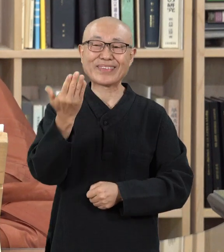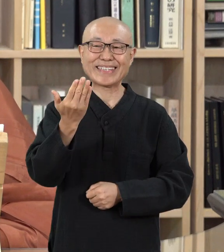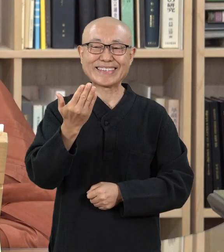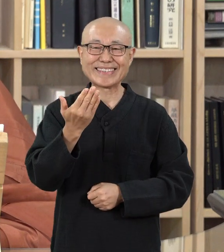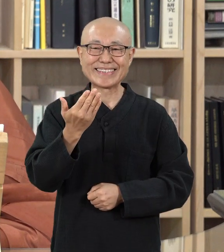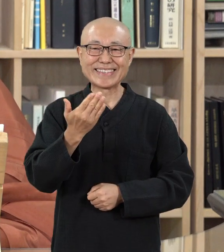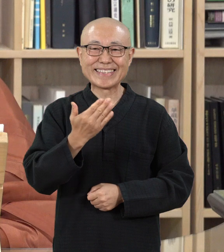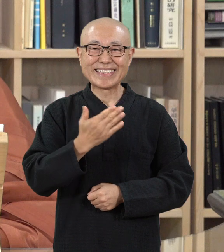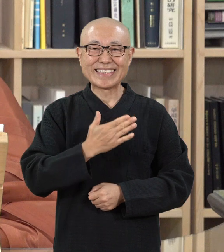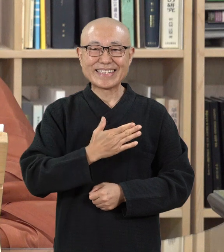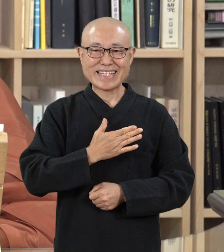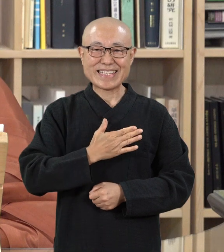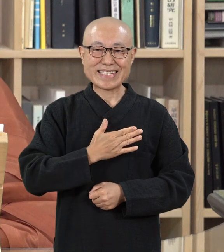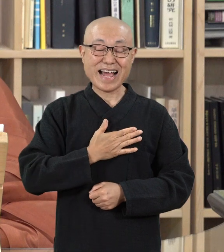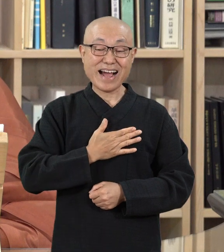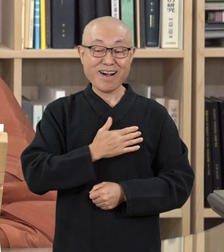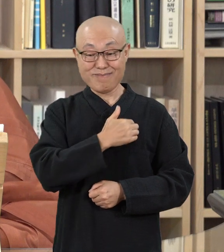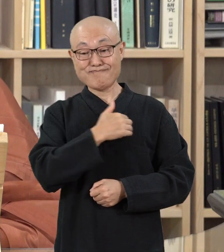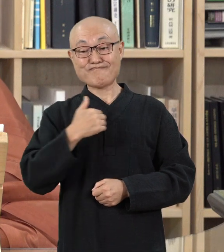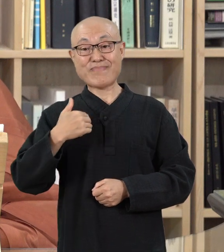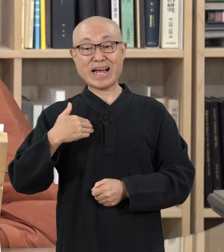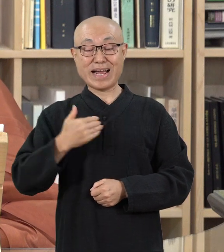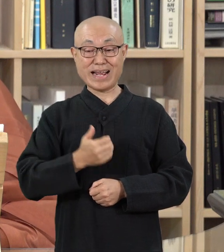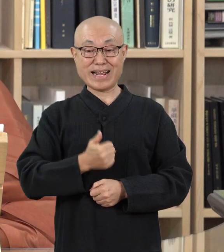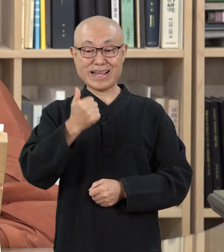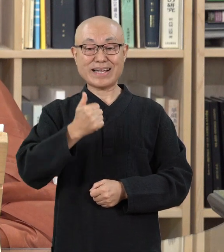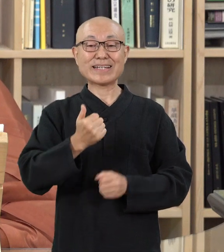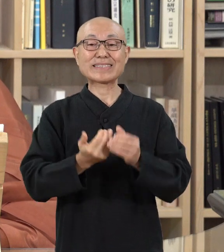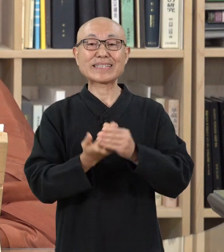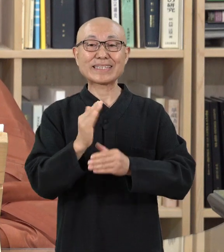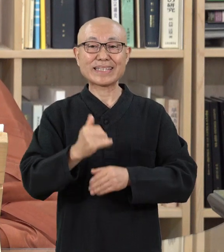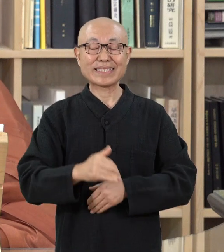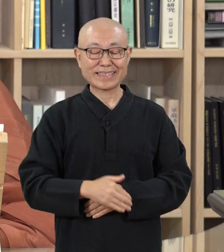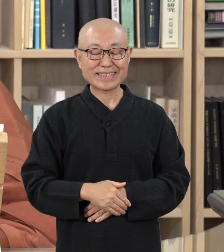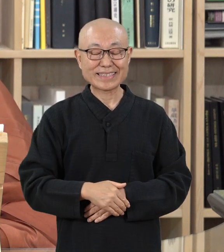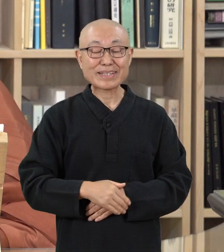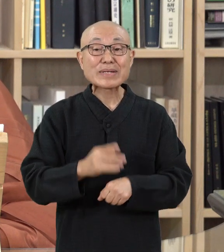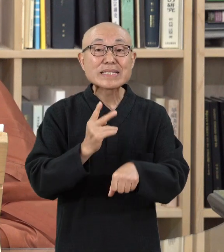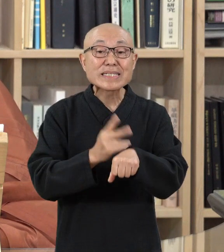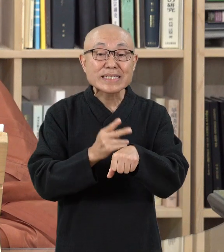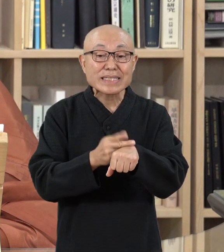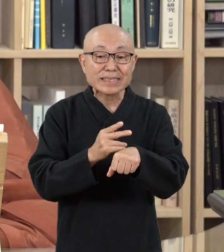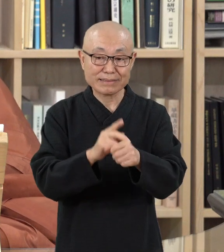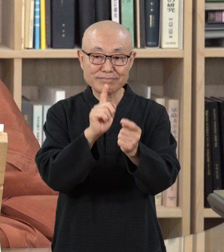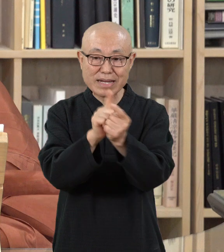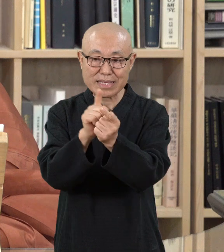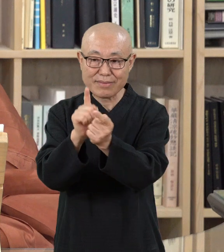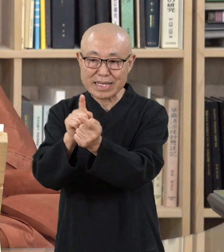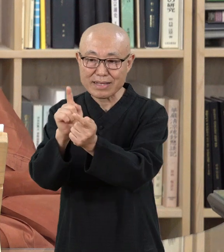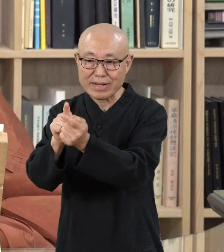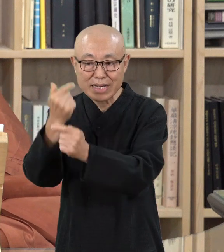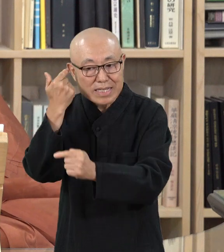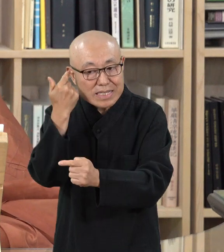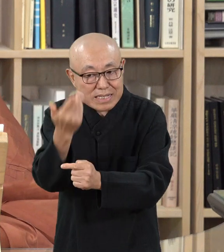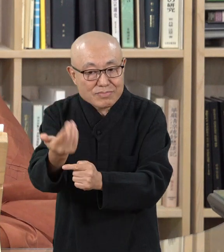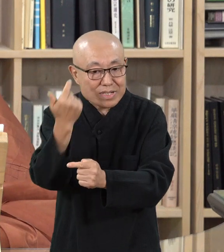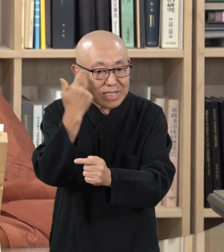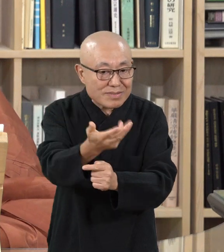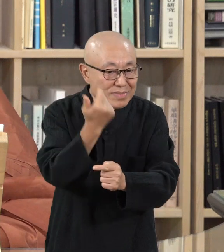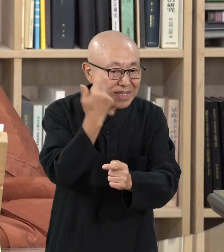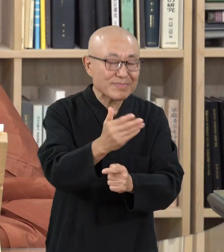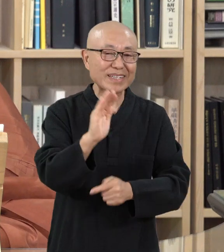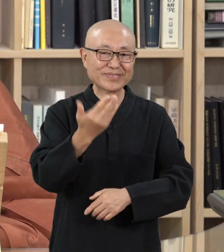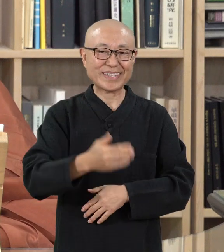생기게 되죠. 그래서 모든 수행처, 스승이 있는 곳에 다 다니면서 질문을 하게